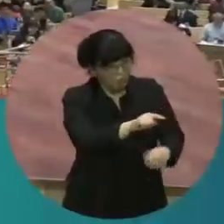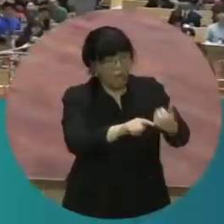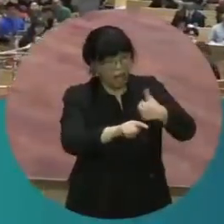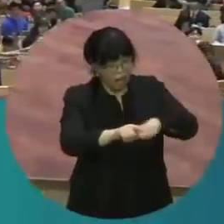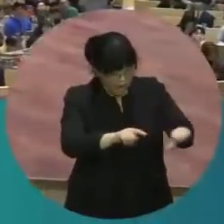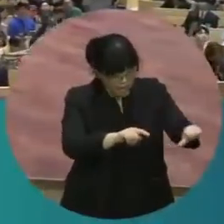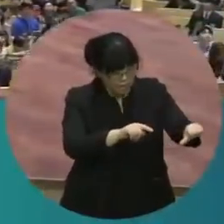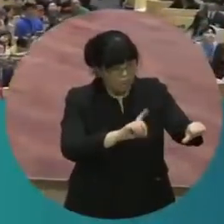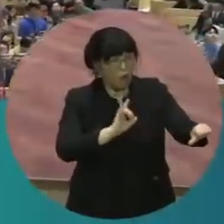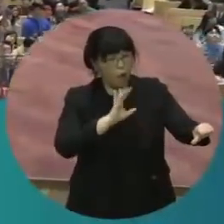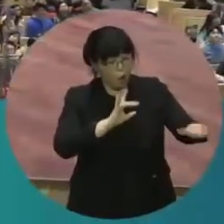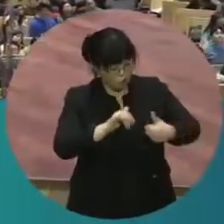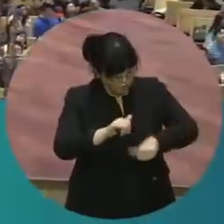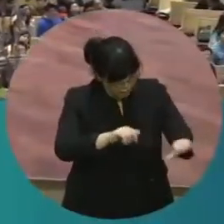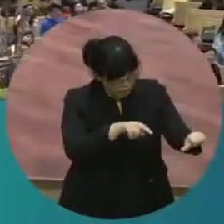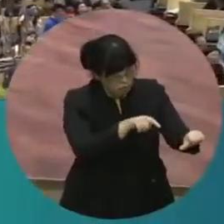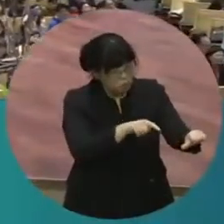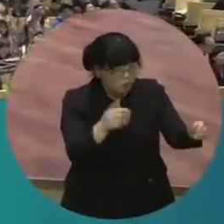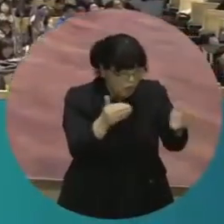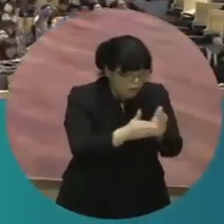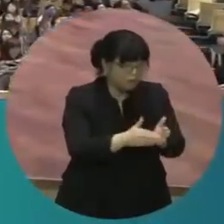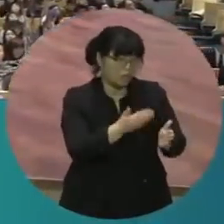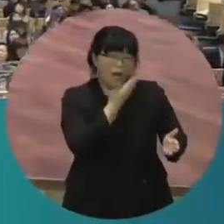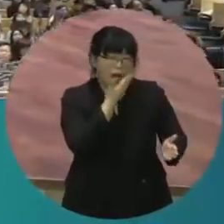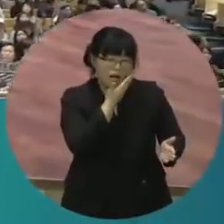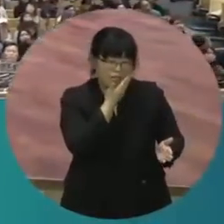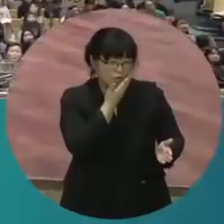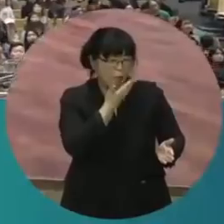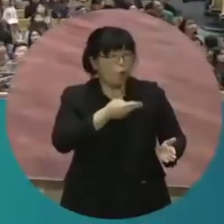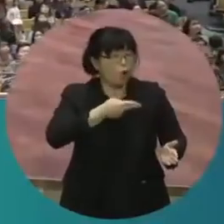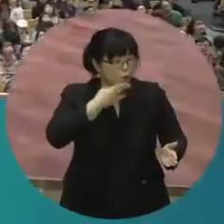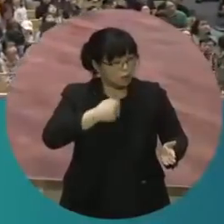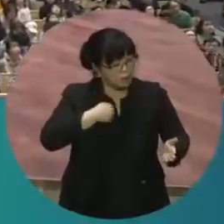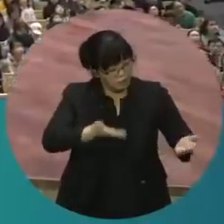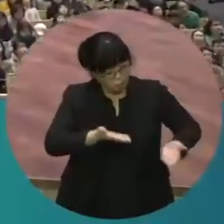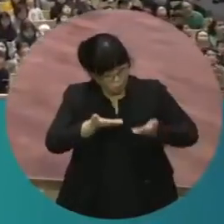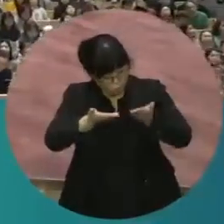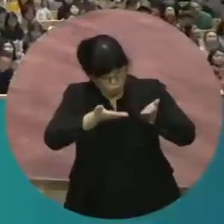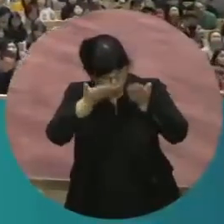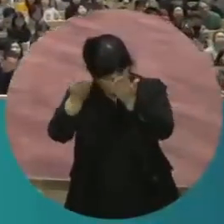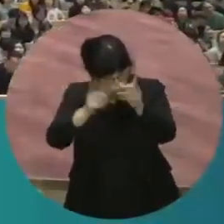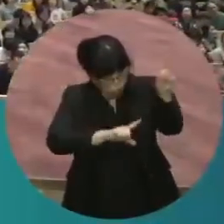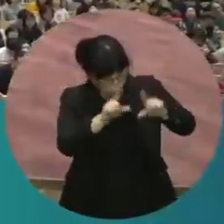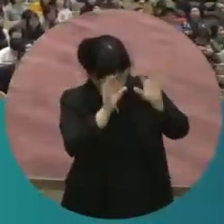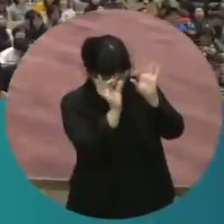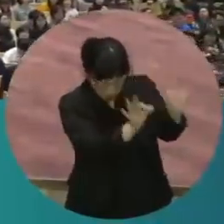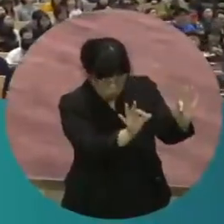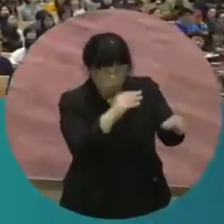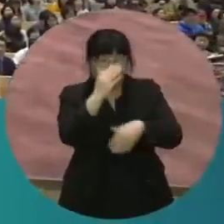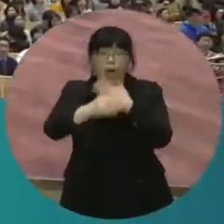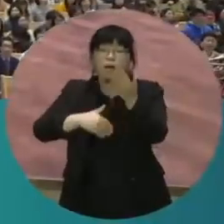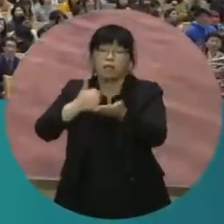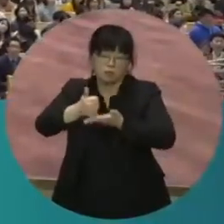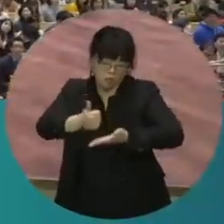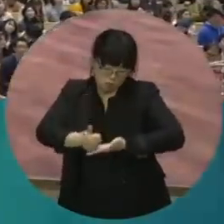내게 아끼지 아니하였으니 내가 이제야 너가 하나님을 경외하는 줄을 아노라.